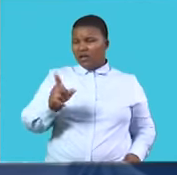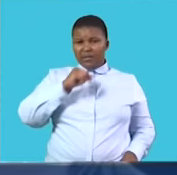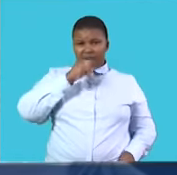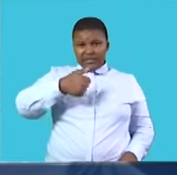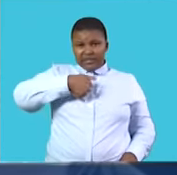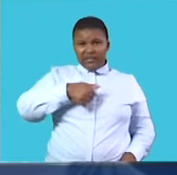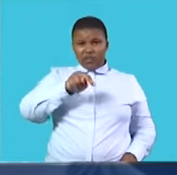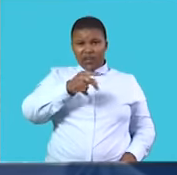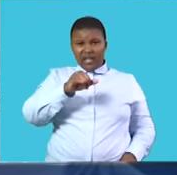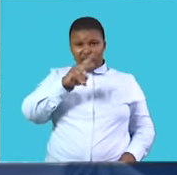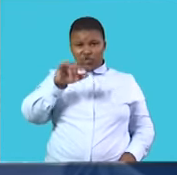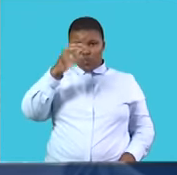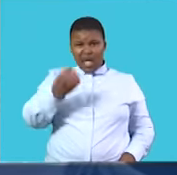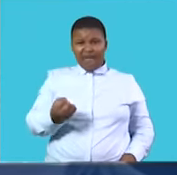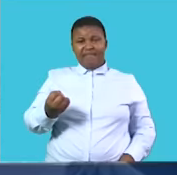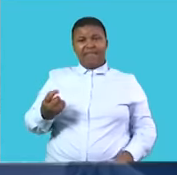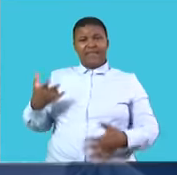uNgizwe une dealership ayodwa